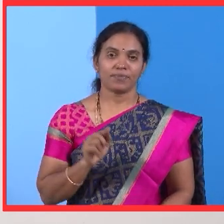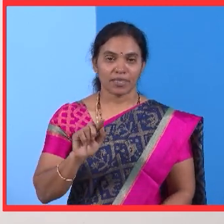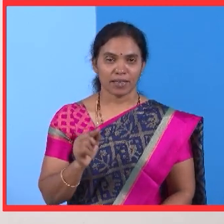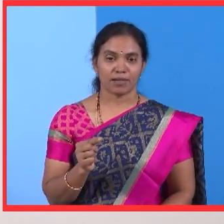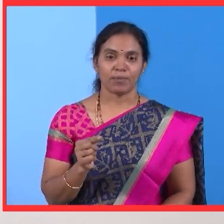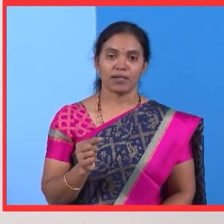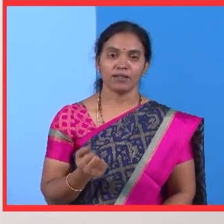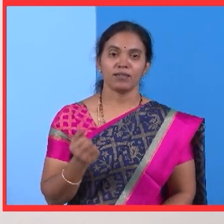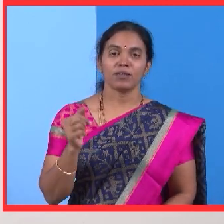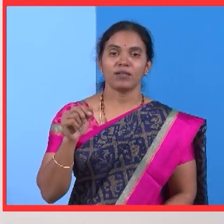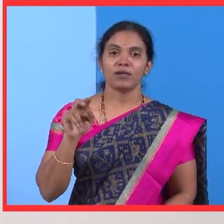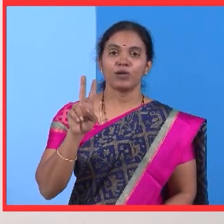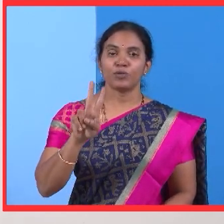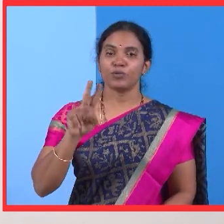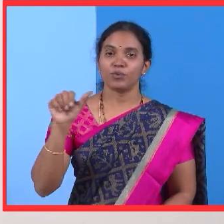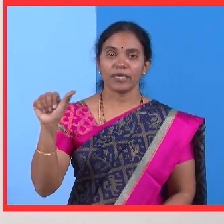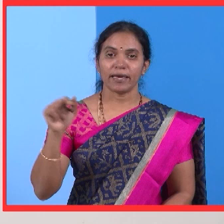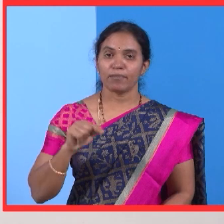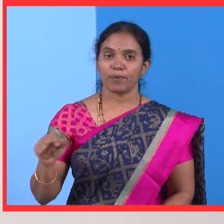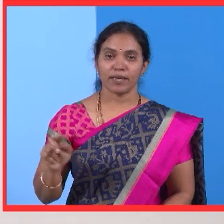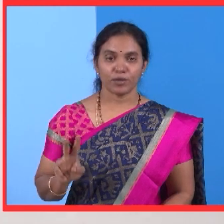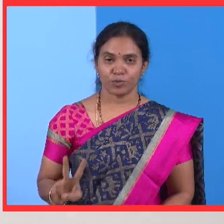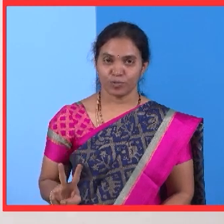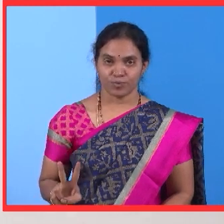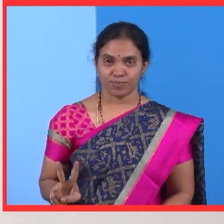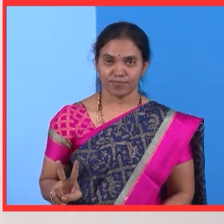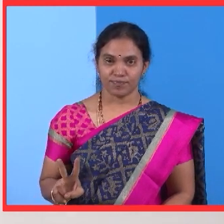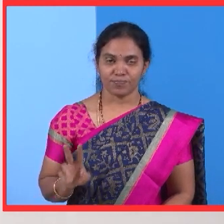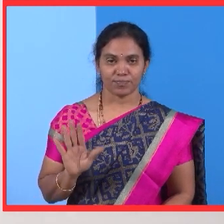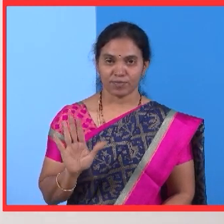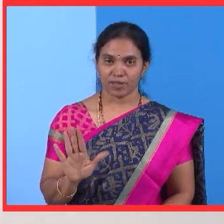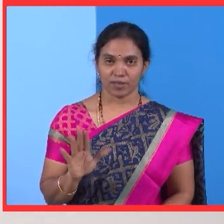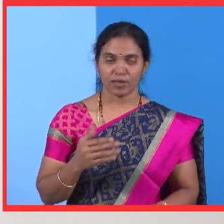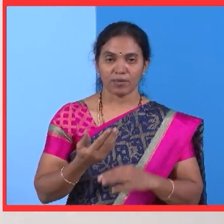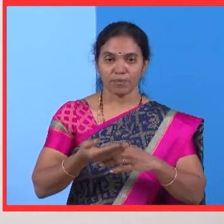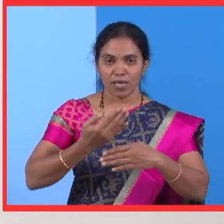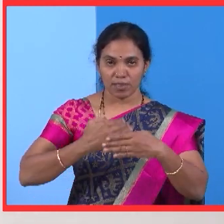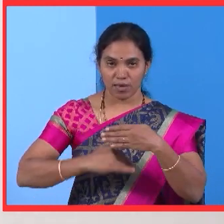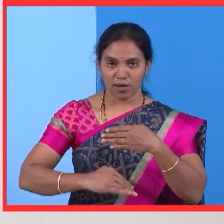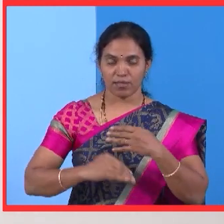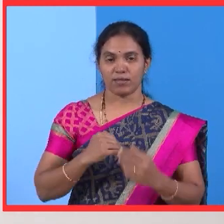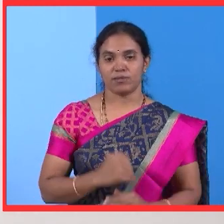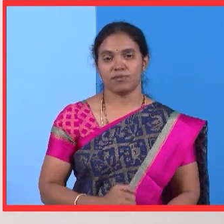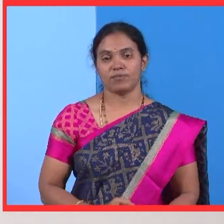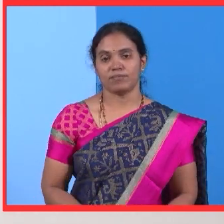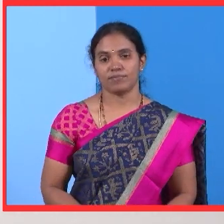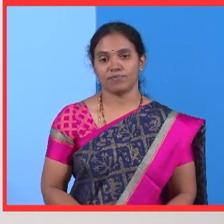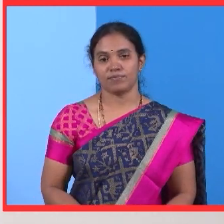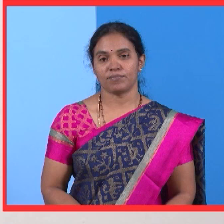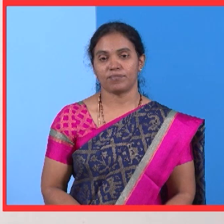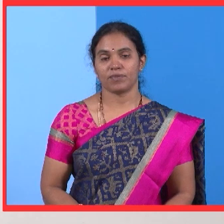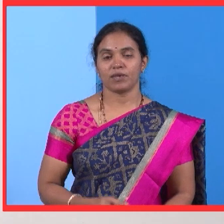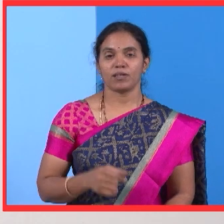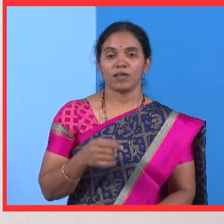கமா டூ ஏ பை டூ அப்படியே போட்டுங்க. இப்போ உள்ளார உள்ளதுக்கு பிறை அடைப்பு, வெளியே உள்ளதுக்கு